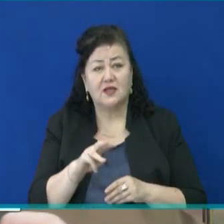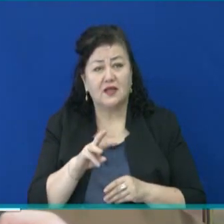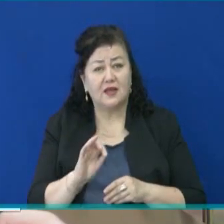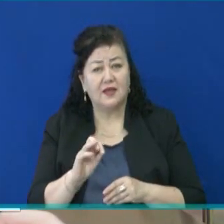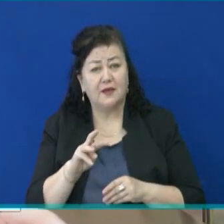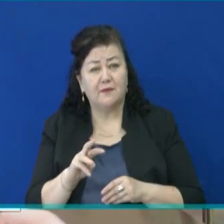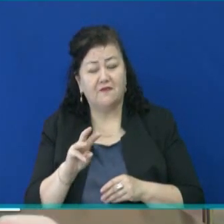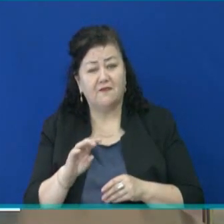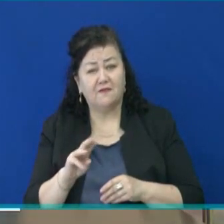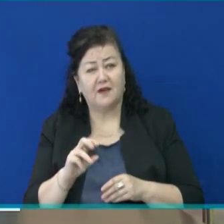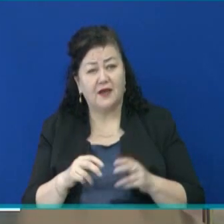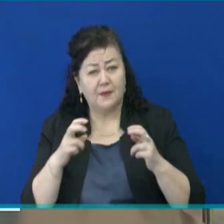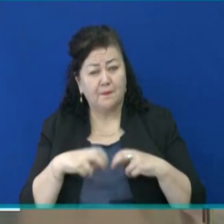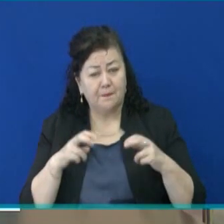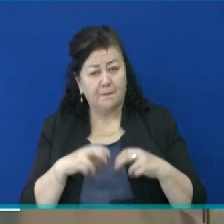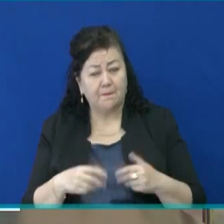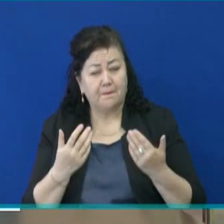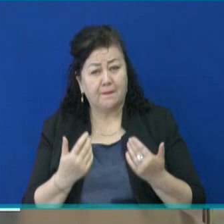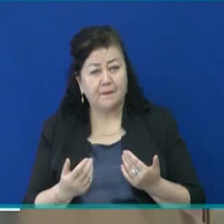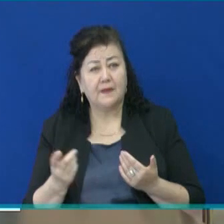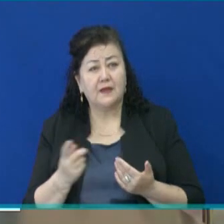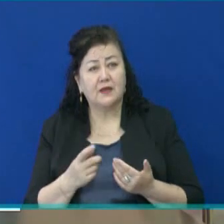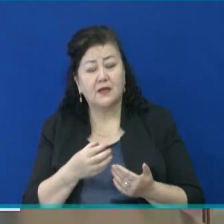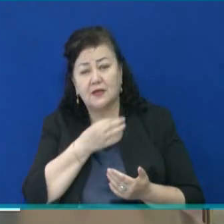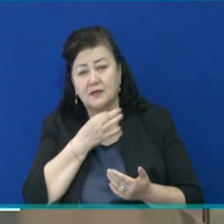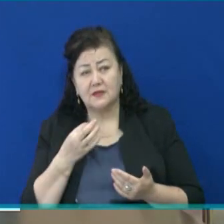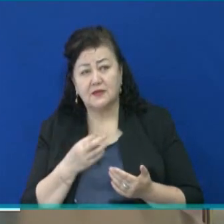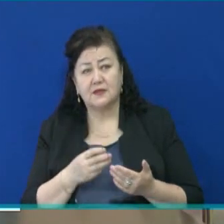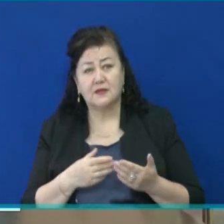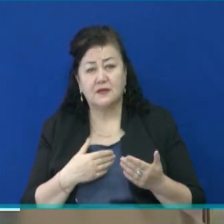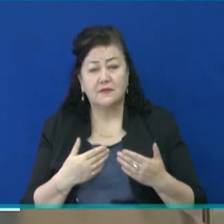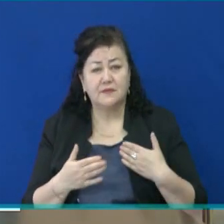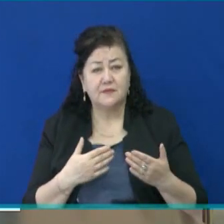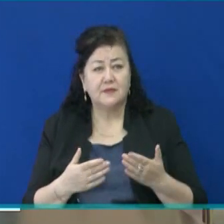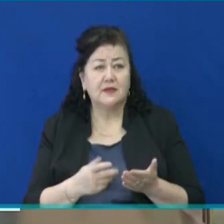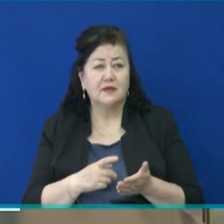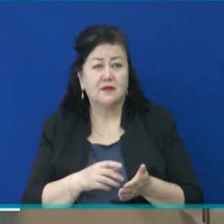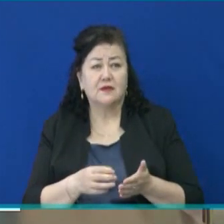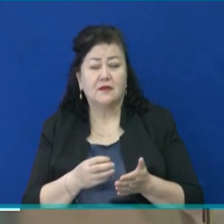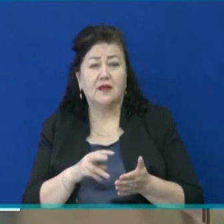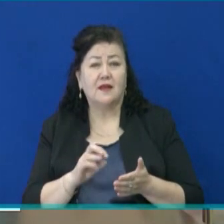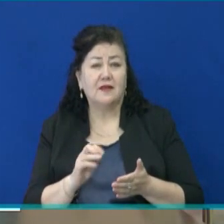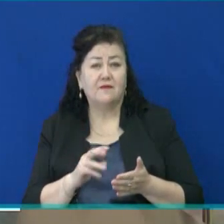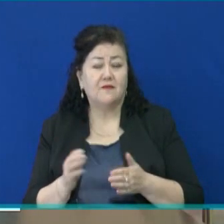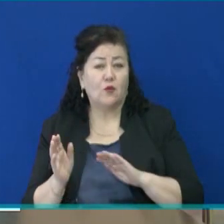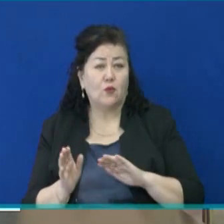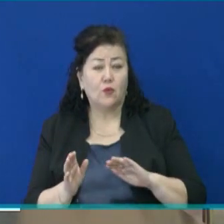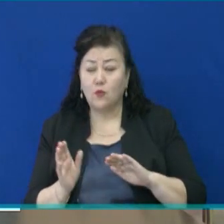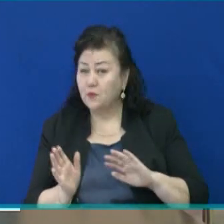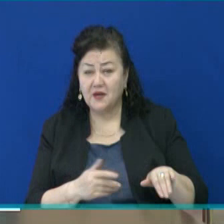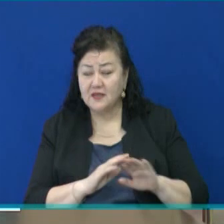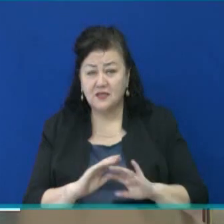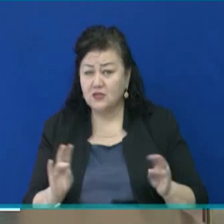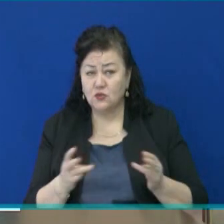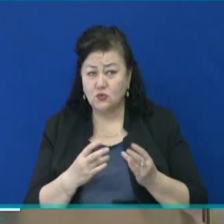түйіндерін диагностикалау технологиясын енгіздік. Бұл не береді? Дертті анықтау үшін дәрігерге операция жасаудың немесе лимфа түйіндерін алып тастаудың қажеті жоқ.